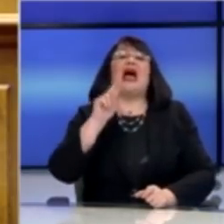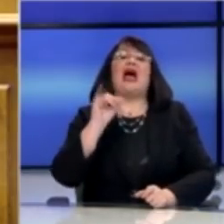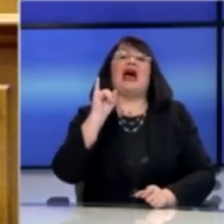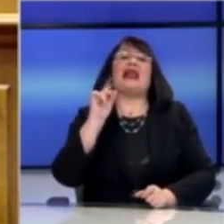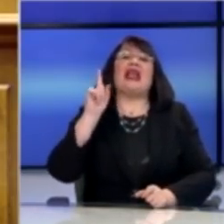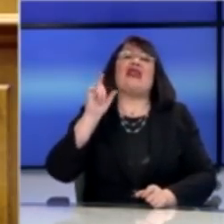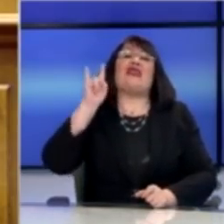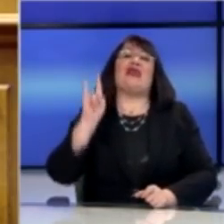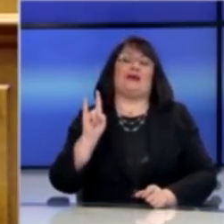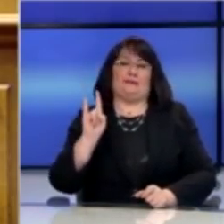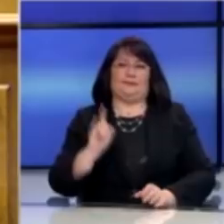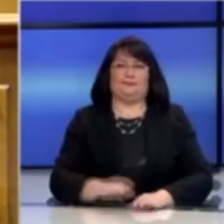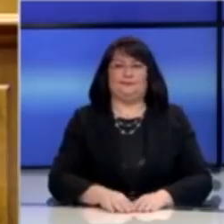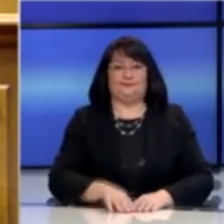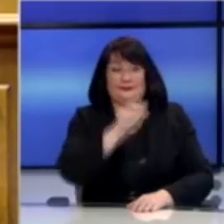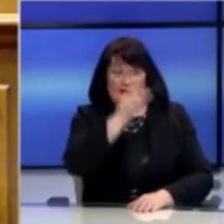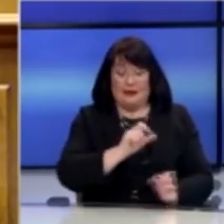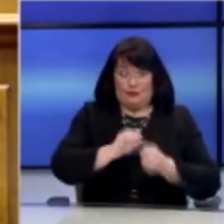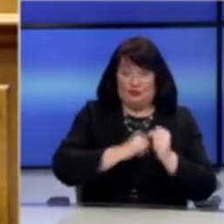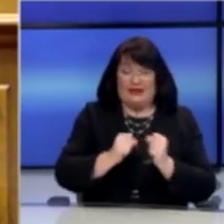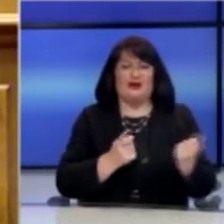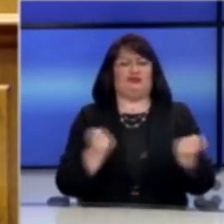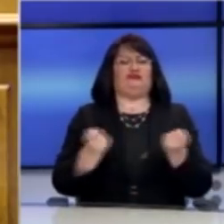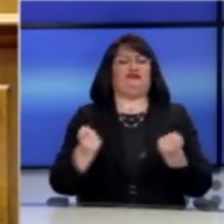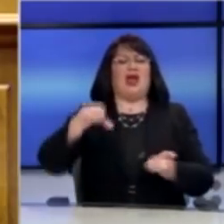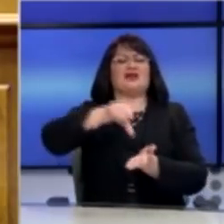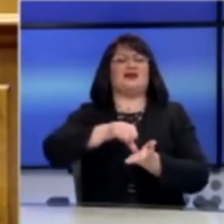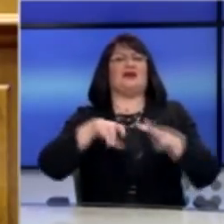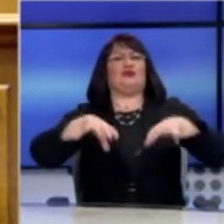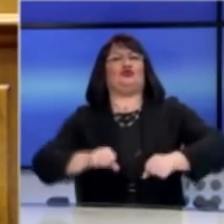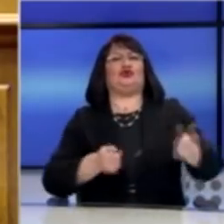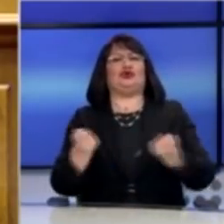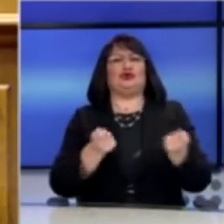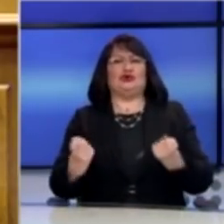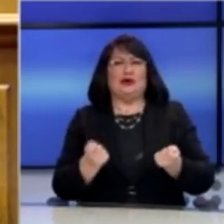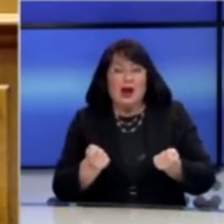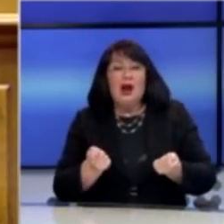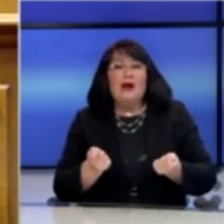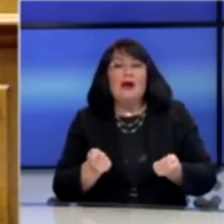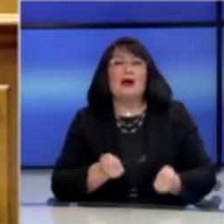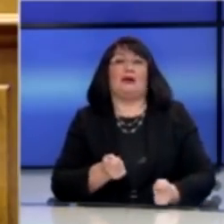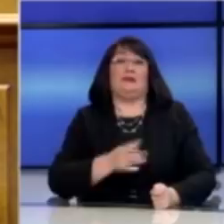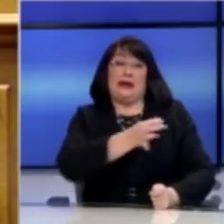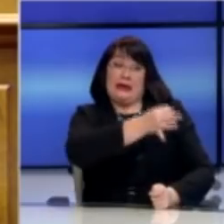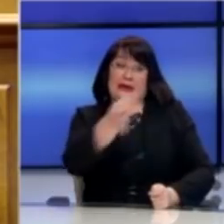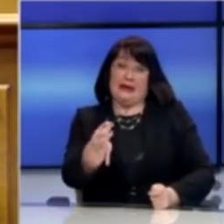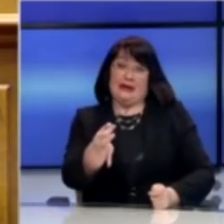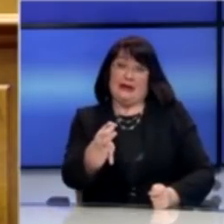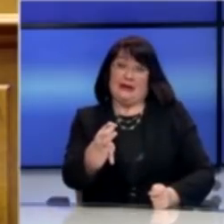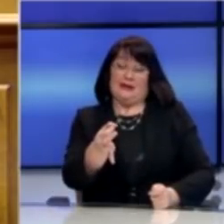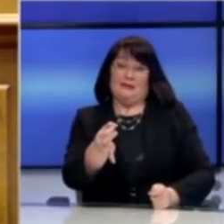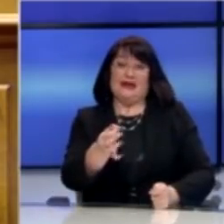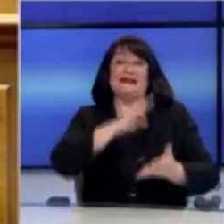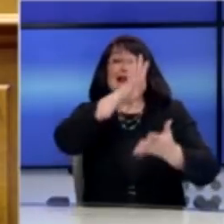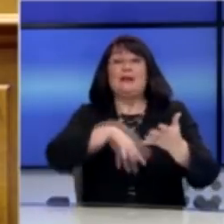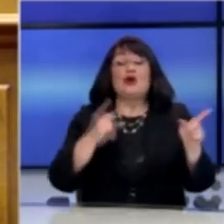εμφανιστείτε ως ο καλύτερος διαχειριστής της αστικής εξουσίας, κυριολεκτικά δεν μπορείτε να κρατηθείτε. Πρώτα λέτε ότι είναι διακομματικό